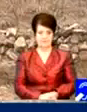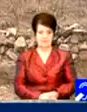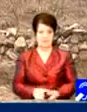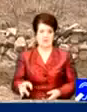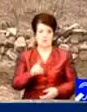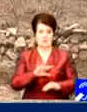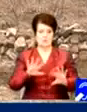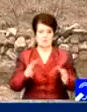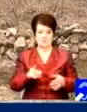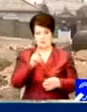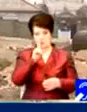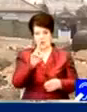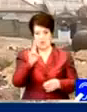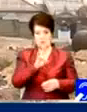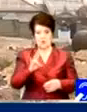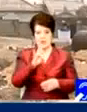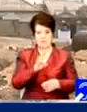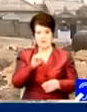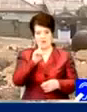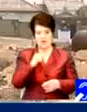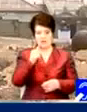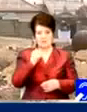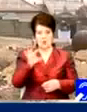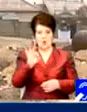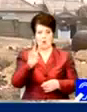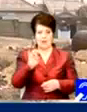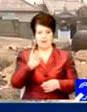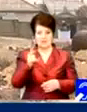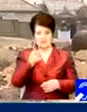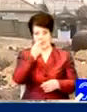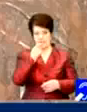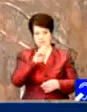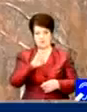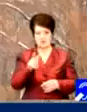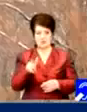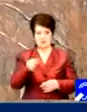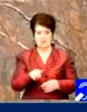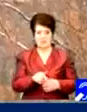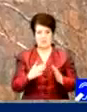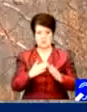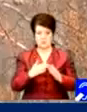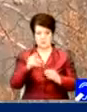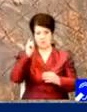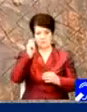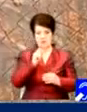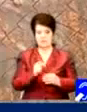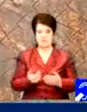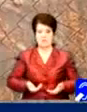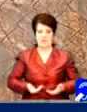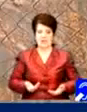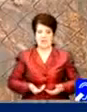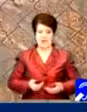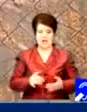Totul s-a întâmplat în luna noiembrie anul trecut în satul Onești, raionul Hâncești, la domiciliul victimei. Bărbatul trăia de mai mulți ani